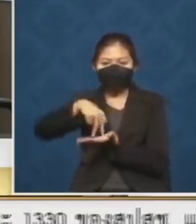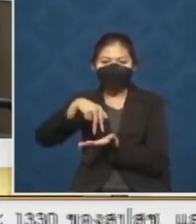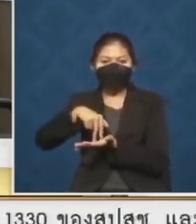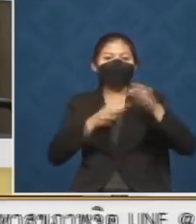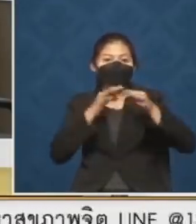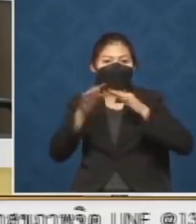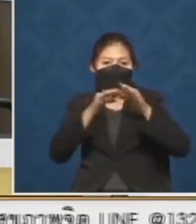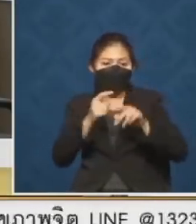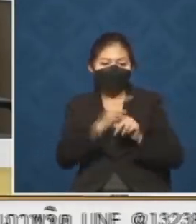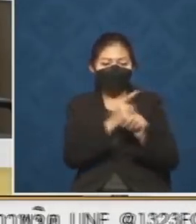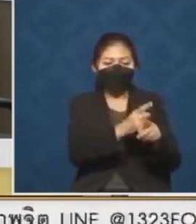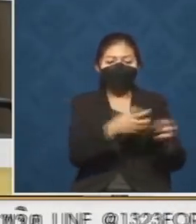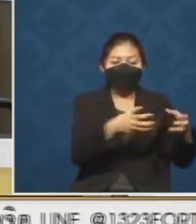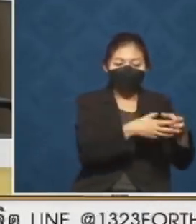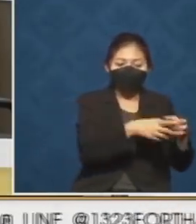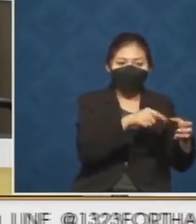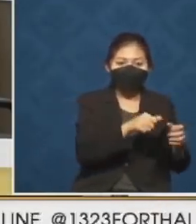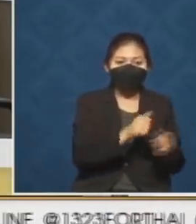ลื่อนขึ้นมาแทน ใช่